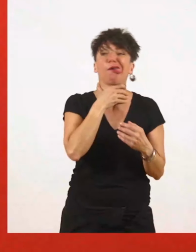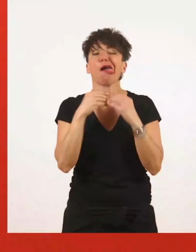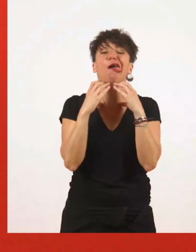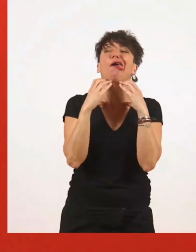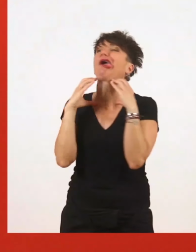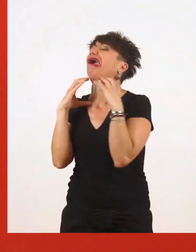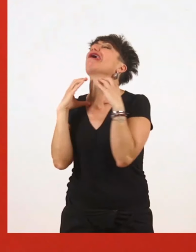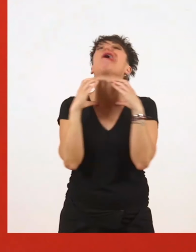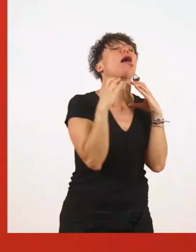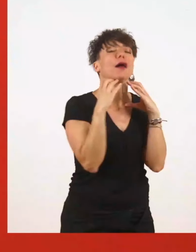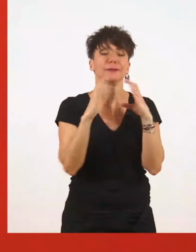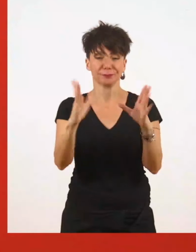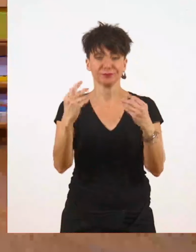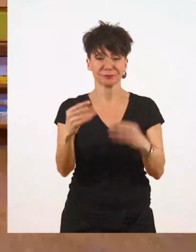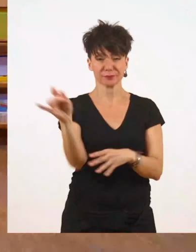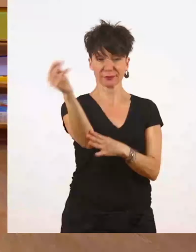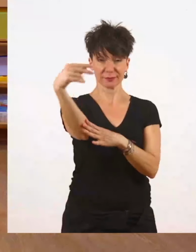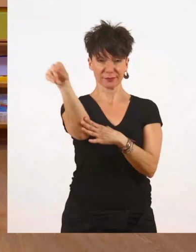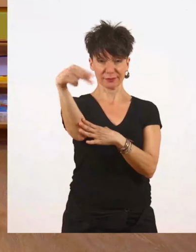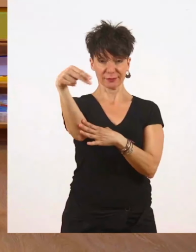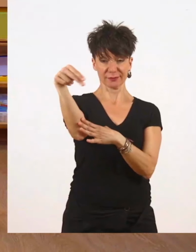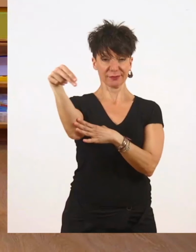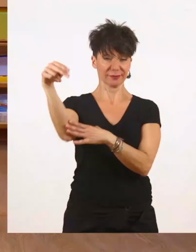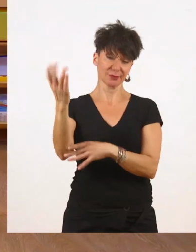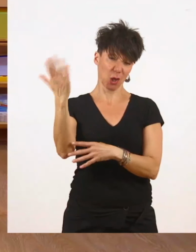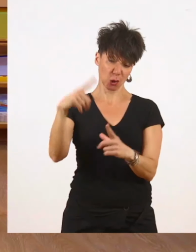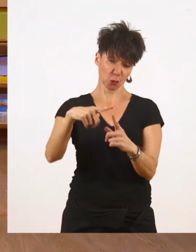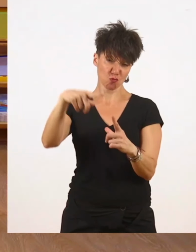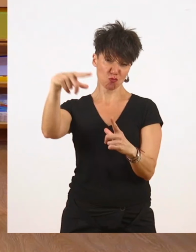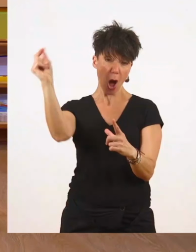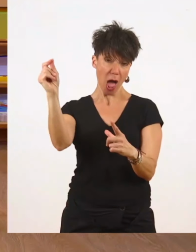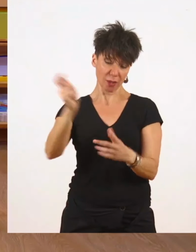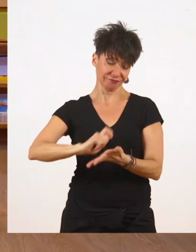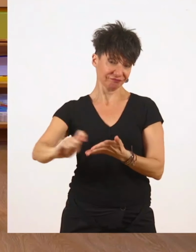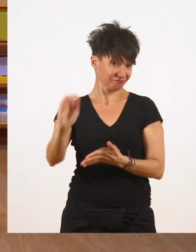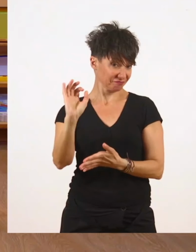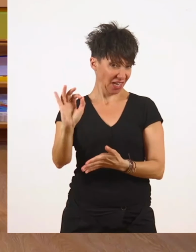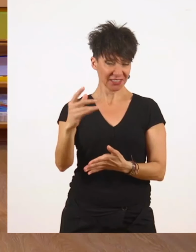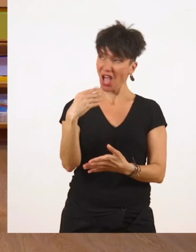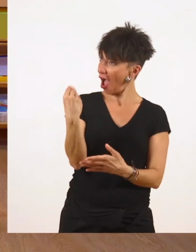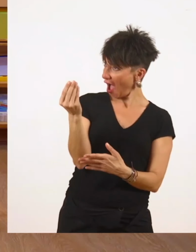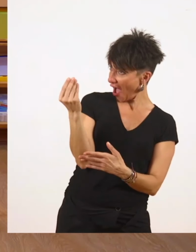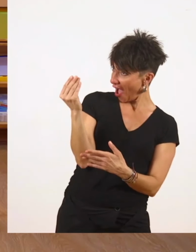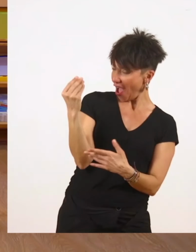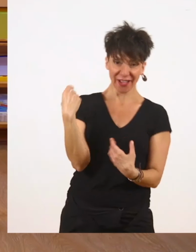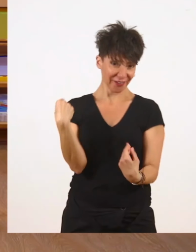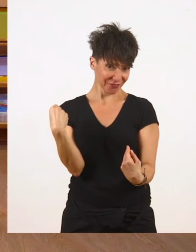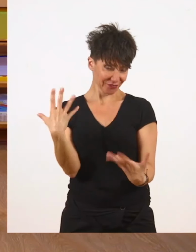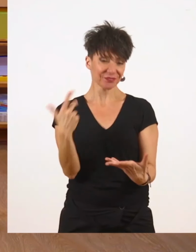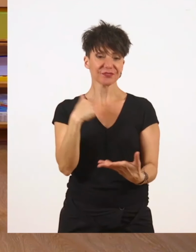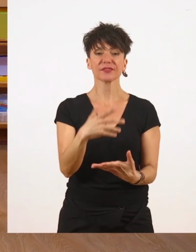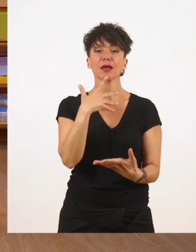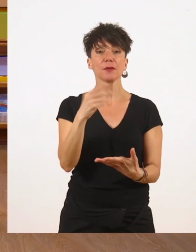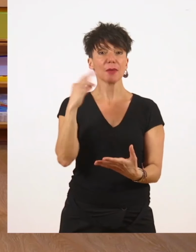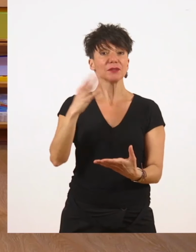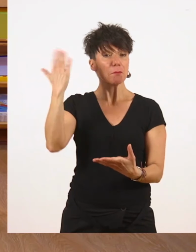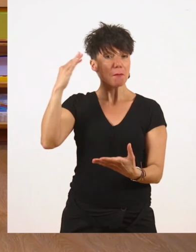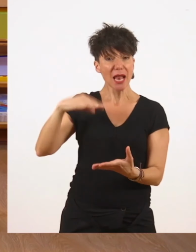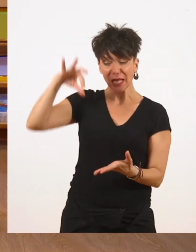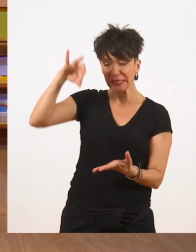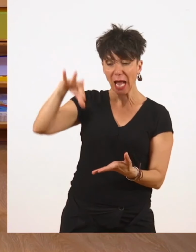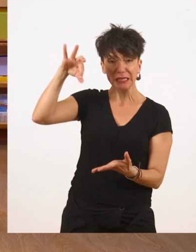Καλά, καλά είμαι. Πάρε φτερό. Μάλιστα. Τότε γράφανε με φτερό. Ωραίο, ε. Ναι, ναι. Γεμίζανε μελάνοι.